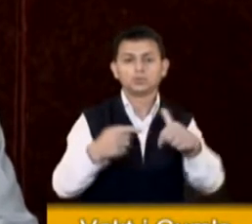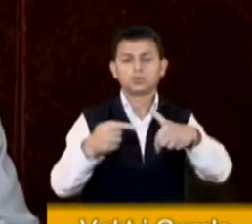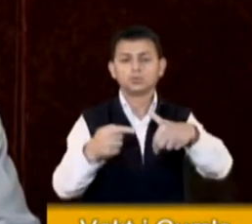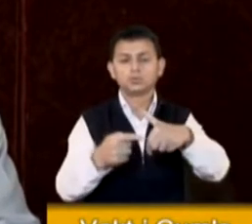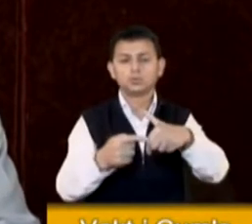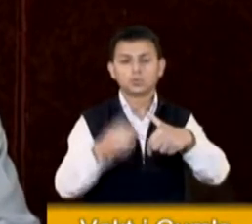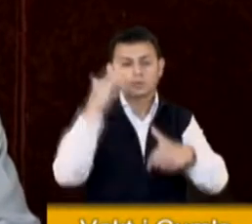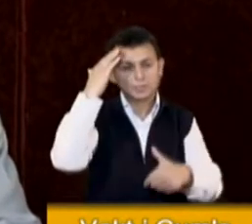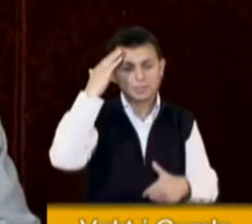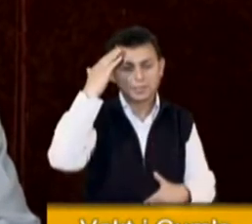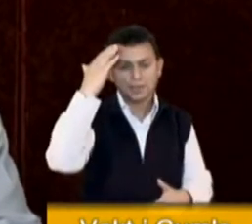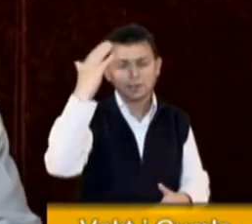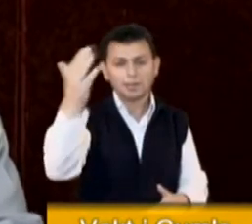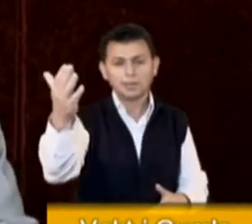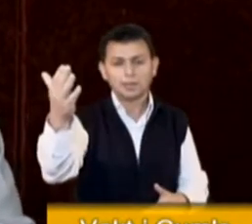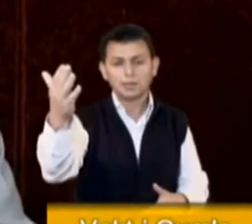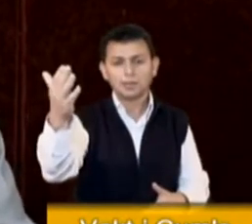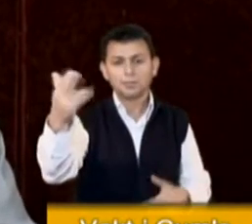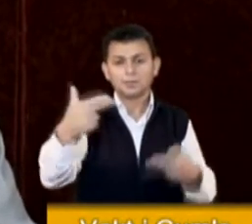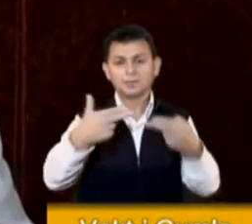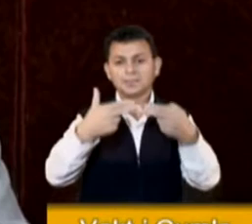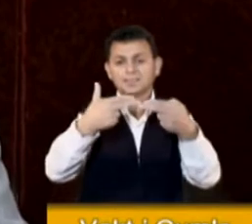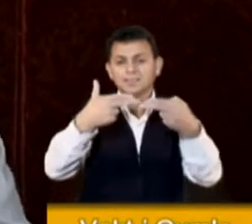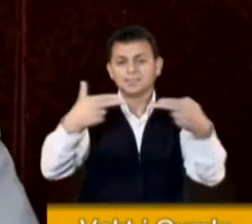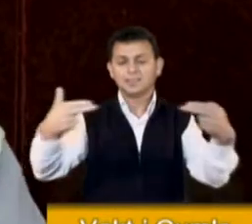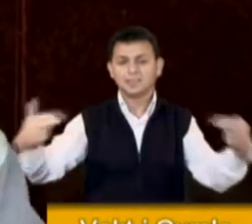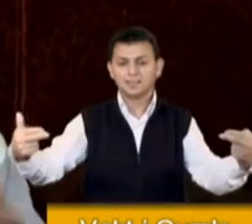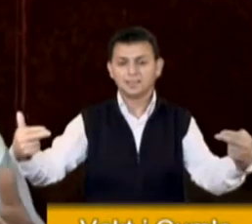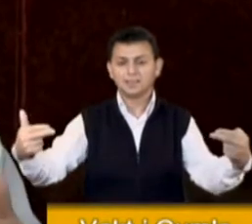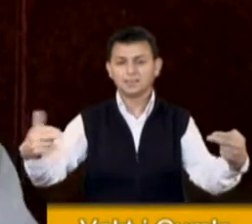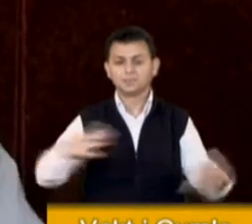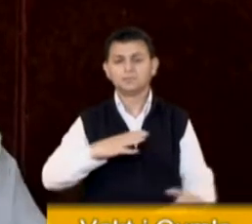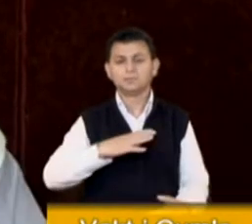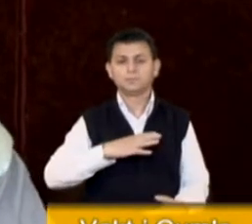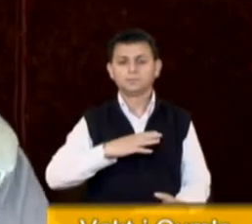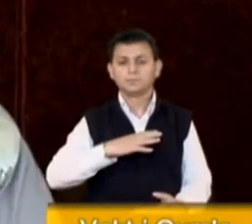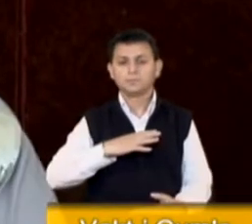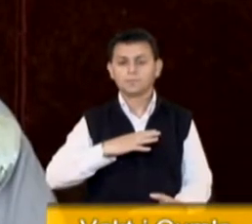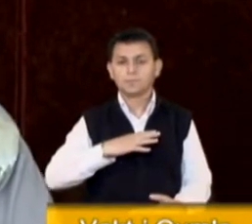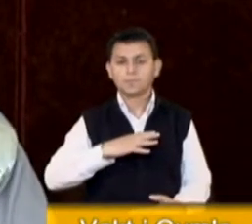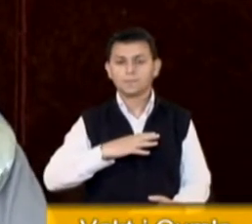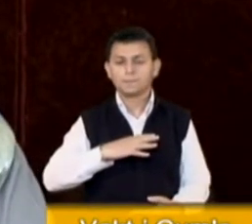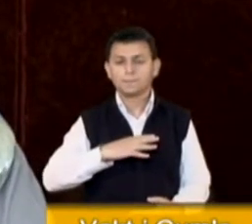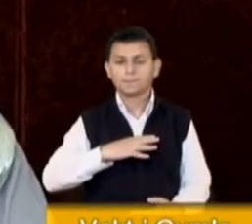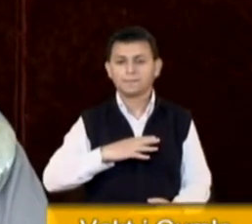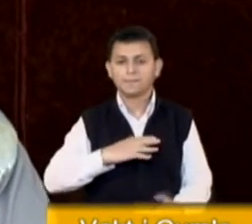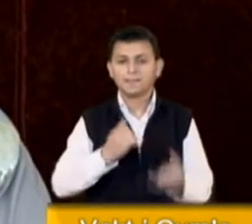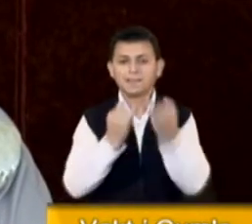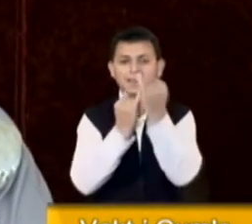Allahu Zülcelal'ın Hafiz ismi çok güzel tecelli etmiştir. Hani kardeşleri haset edip de